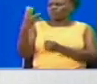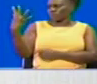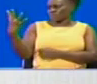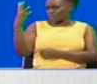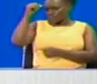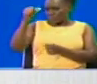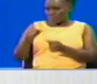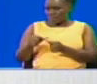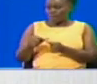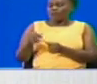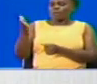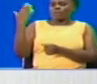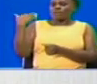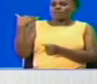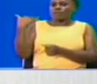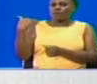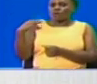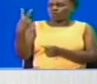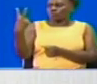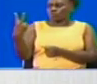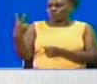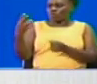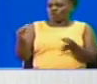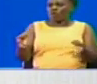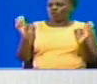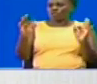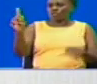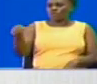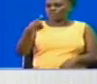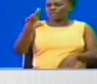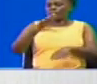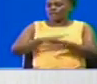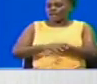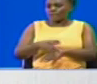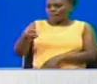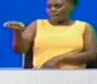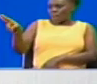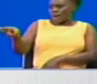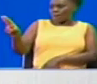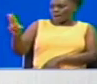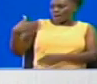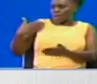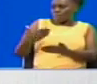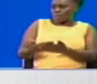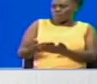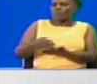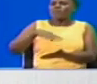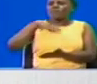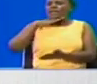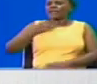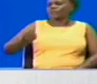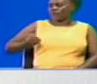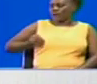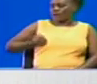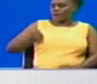Kwenye uamuzi wa mahakama hapo awali, maafisa wawili wa polisi walipatikana na hatia ya kumpiga risasi hadi kufa marehemu Kwekwe Mwandaza